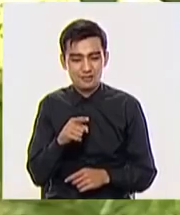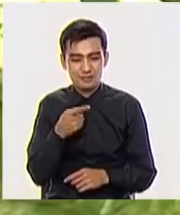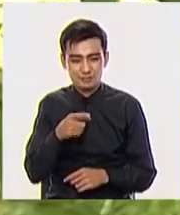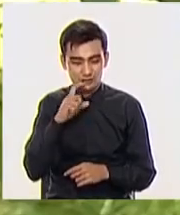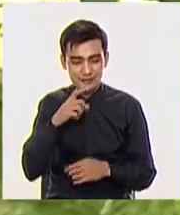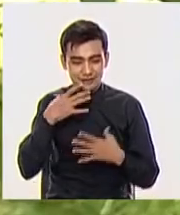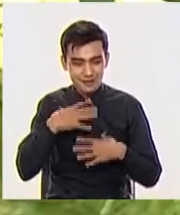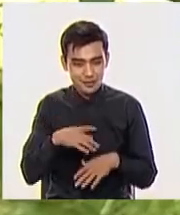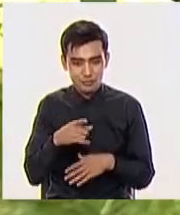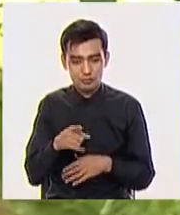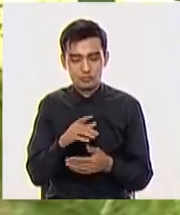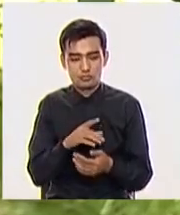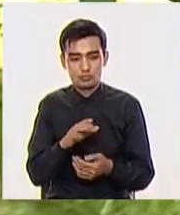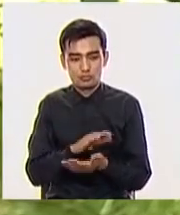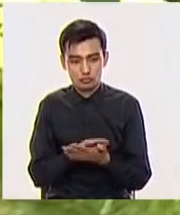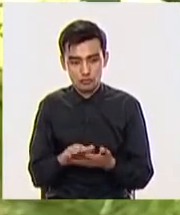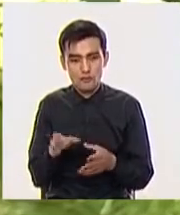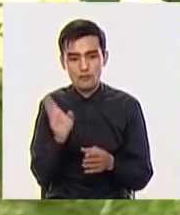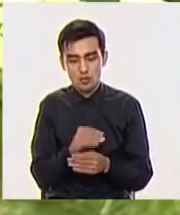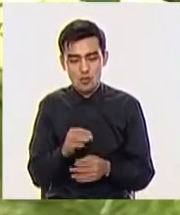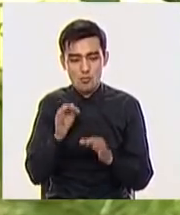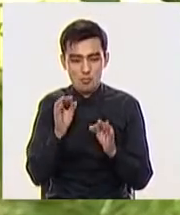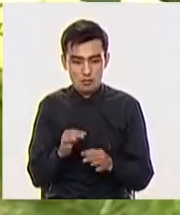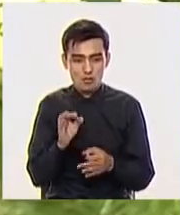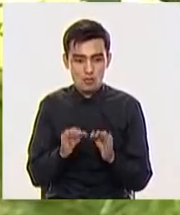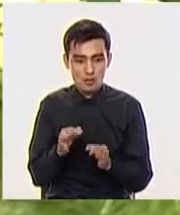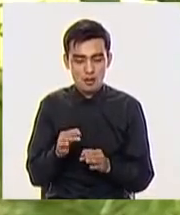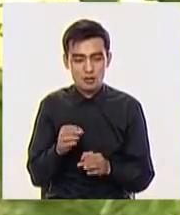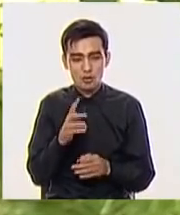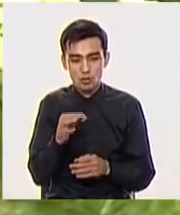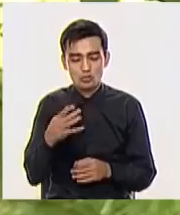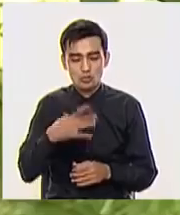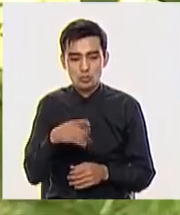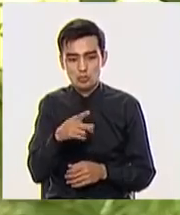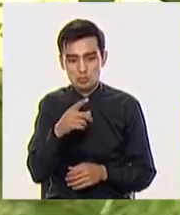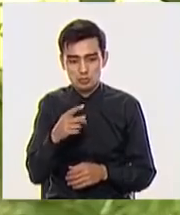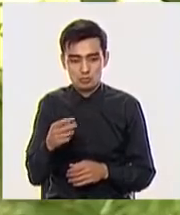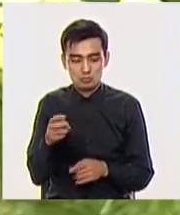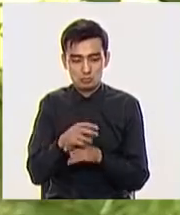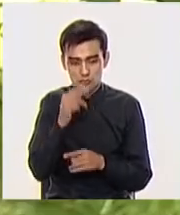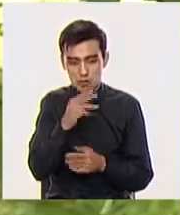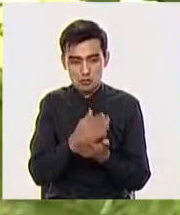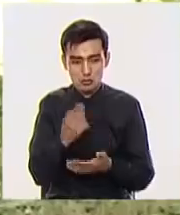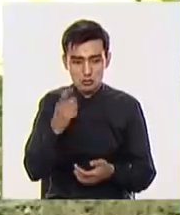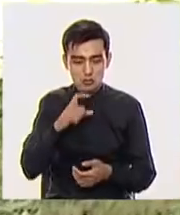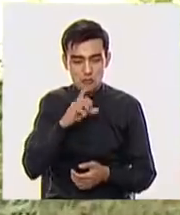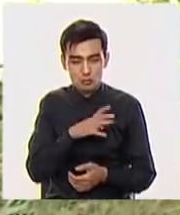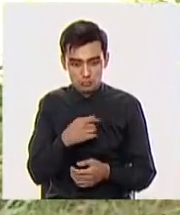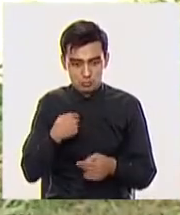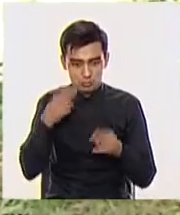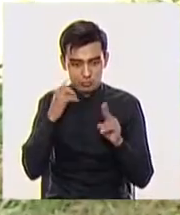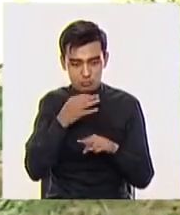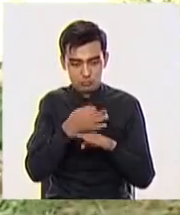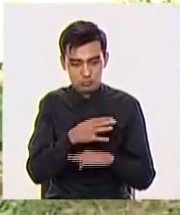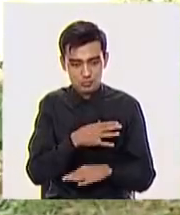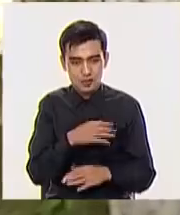ішімдік ішпегенсіз, деніңіз сау, бәрі дұрыс. Неге сізді ішті деп айыптап тұр?" Мен айттым: "Білмеймін." Ишимдик